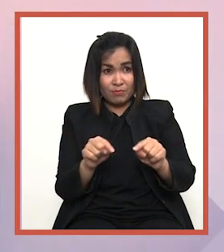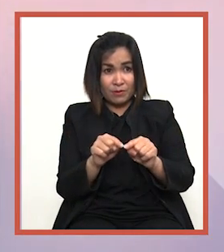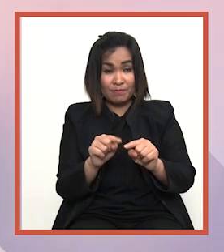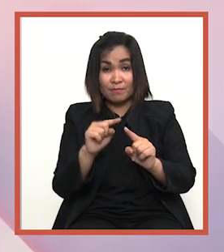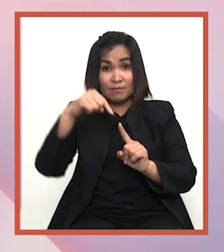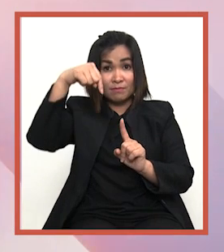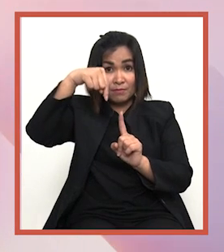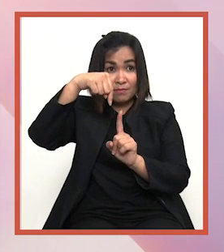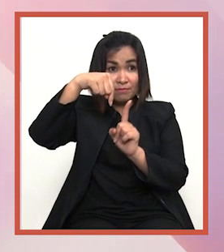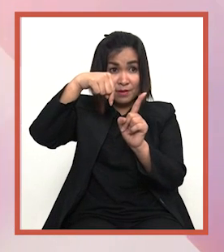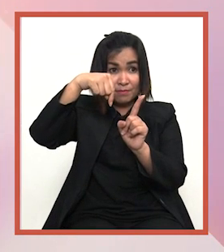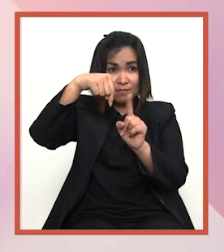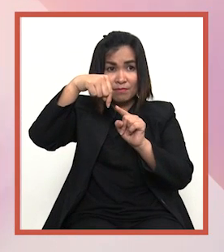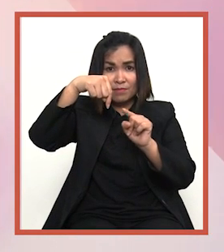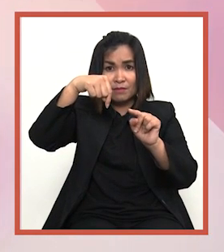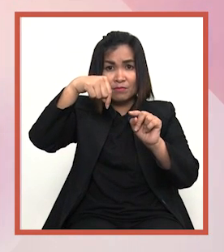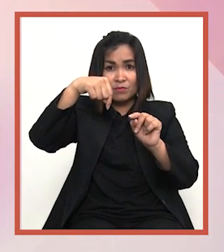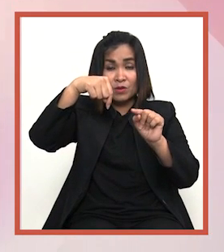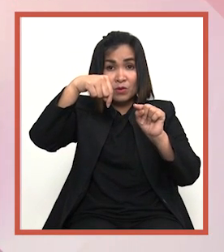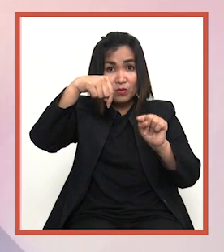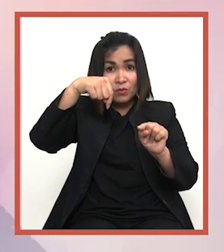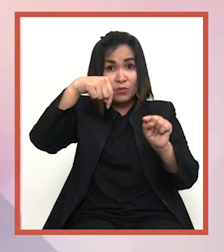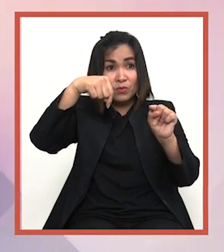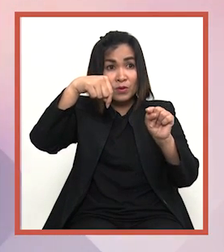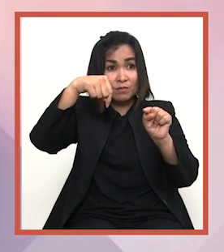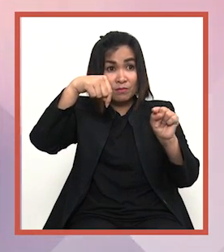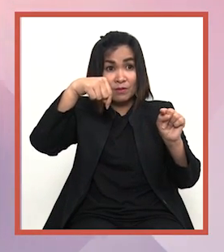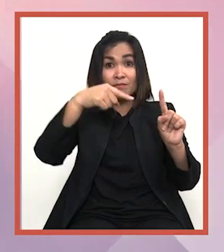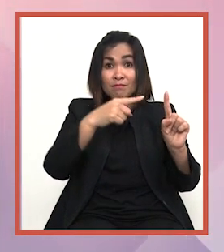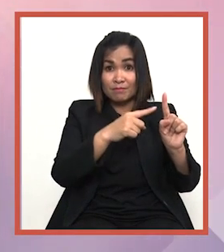ของมันนะครับจะเป็นสัญลักษณ์ของสวิตช์ขั้วเดียว